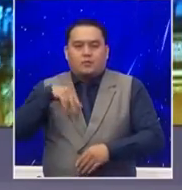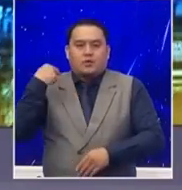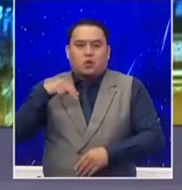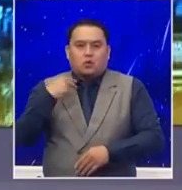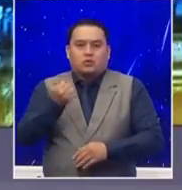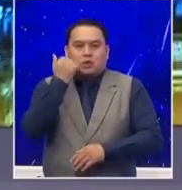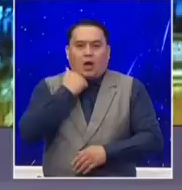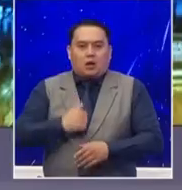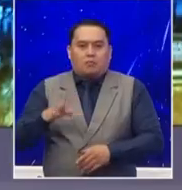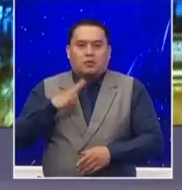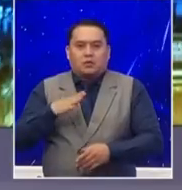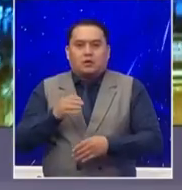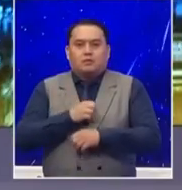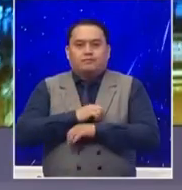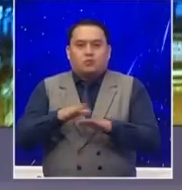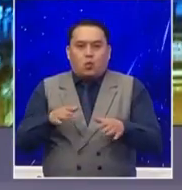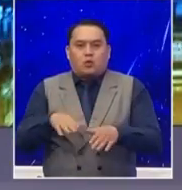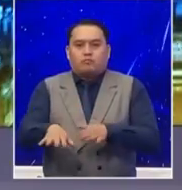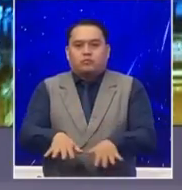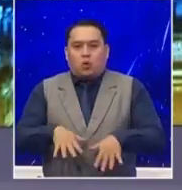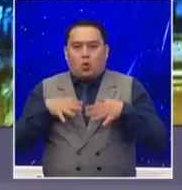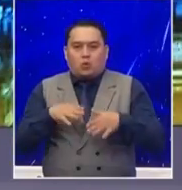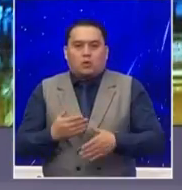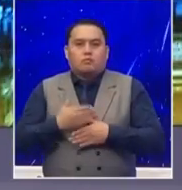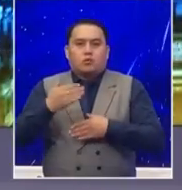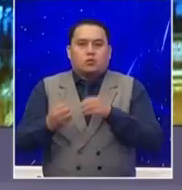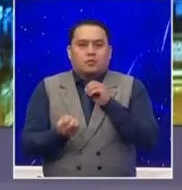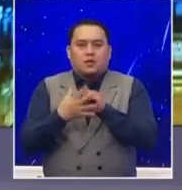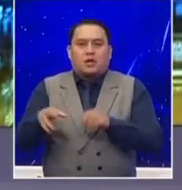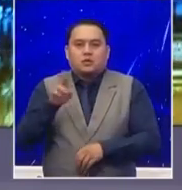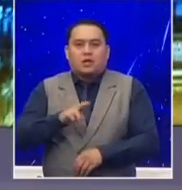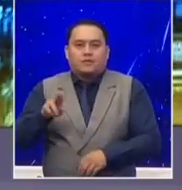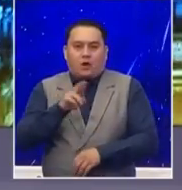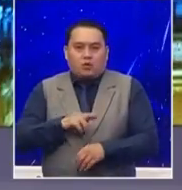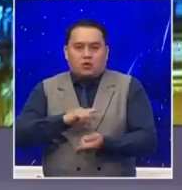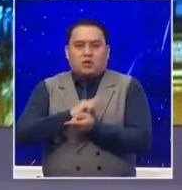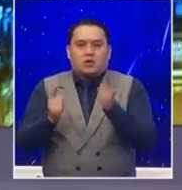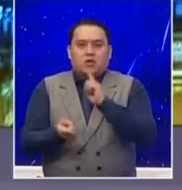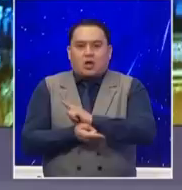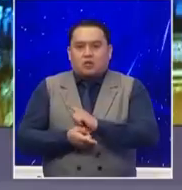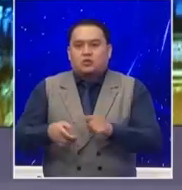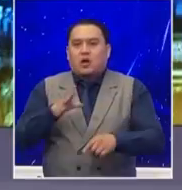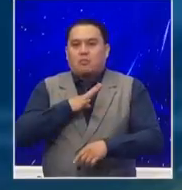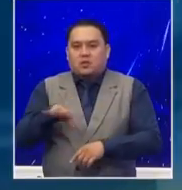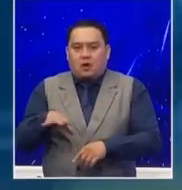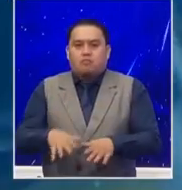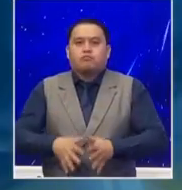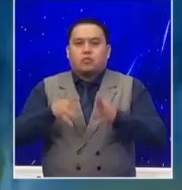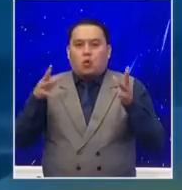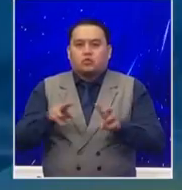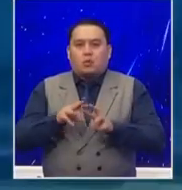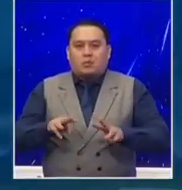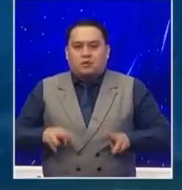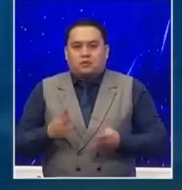состав Кабмина был распущен после парламентских выборов, которые прошли 15 января. Кардинальных изменений не произошло. Большинство